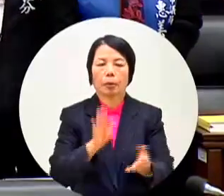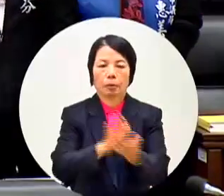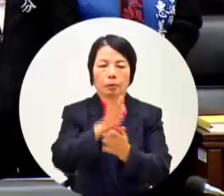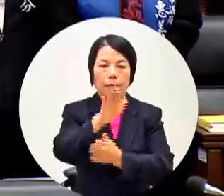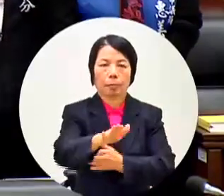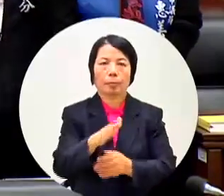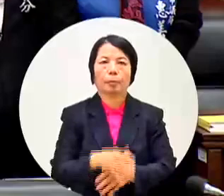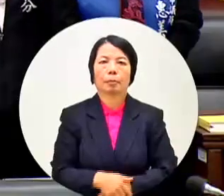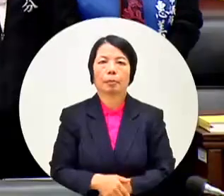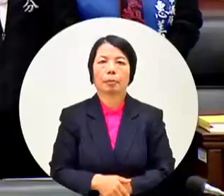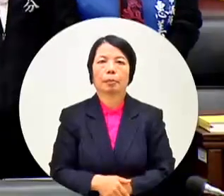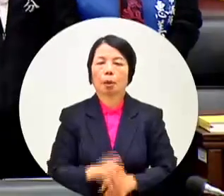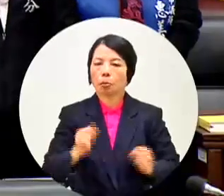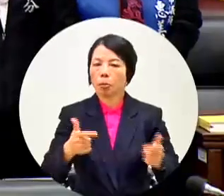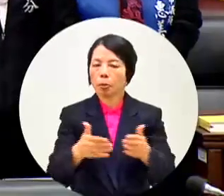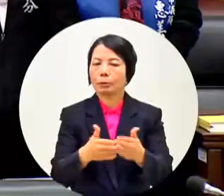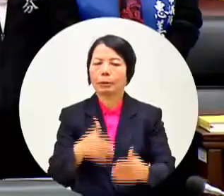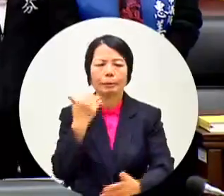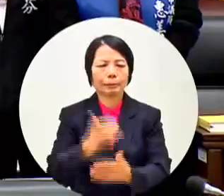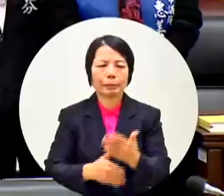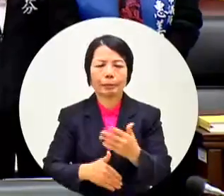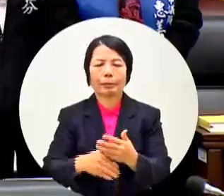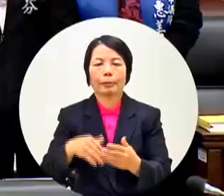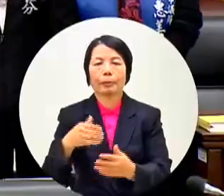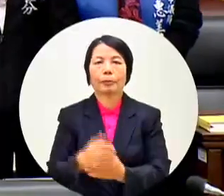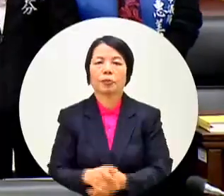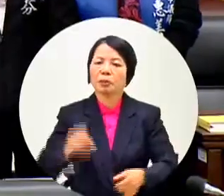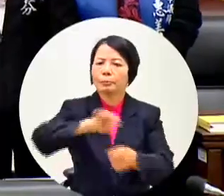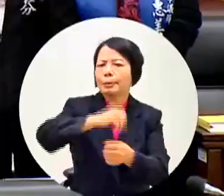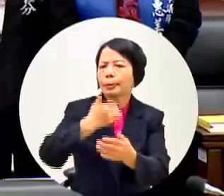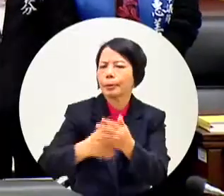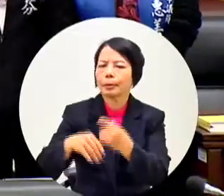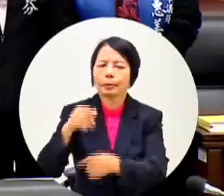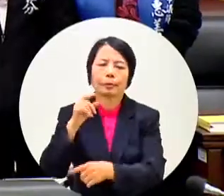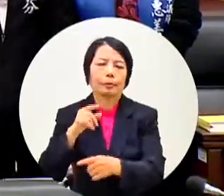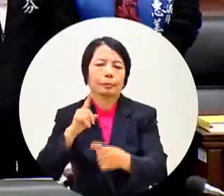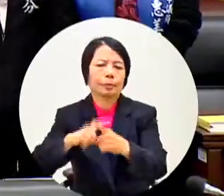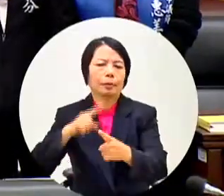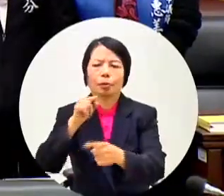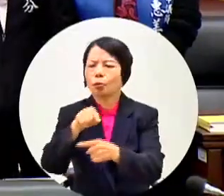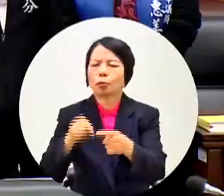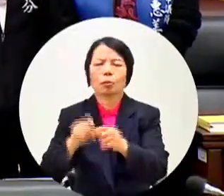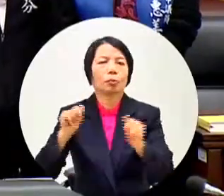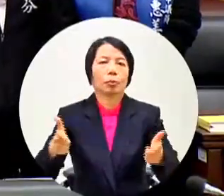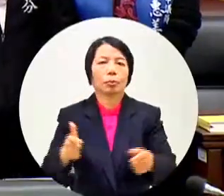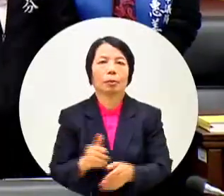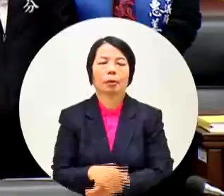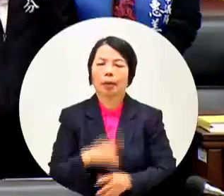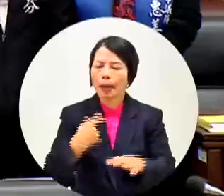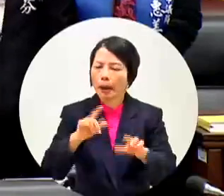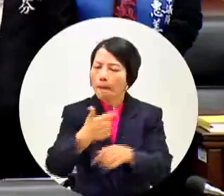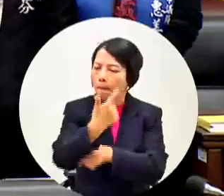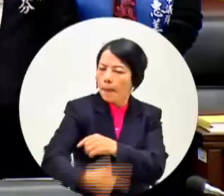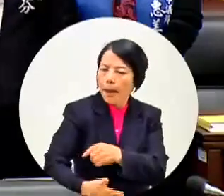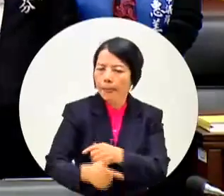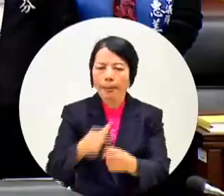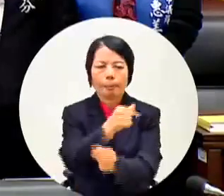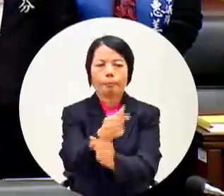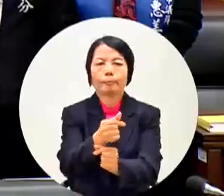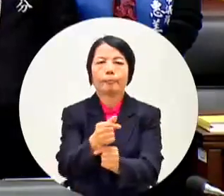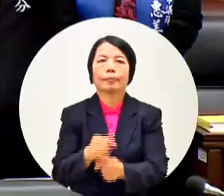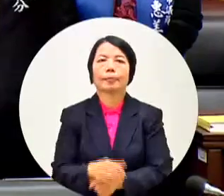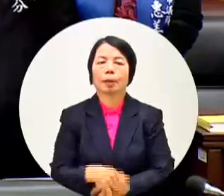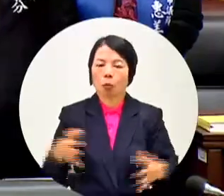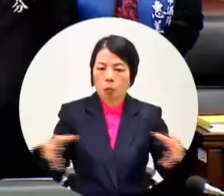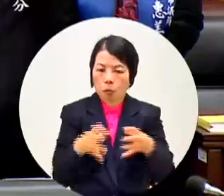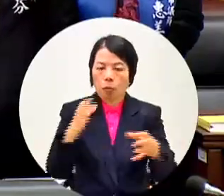乘除，而是一步一步的到位，我相信在未来我们整个的团结起来，我们合作起来，这是高雄市